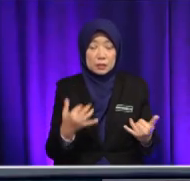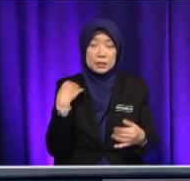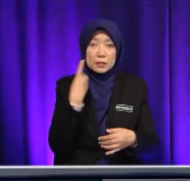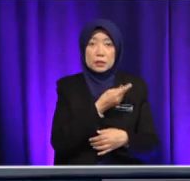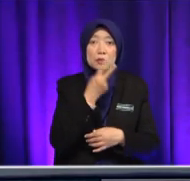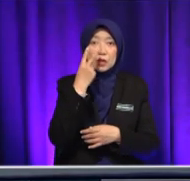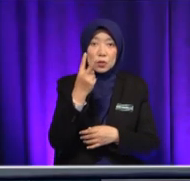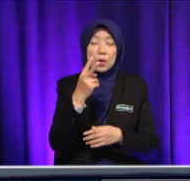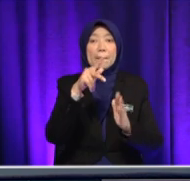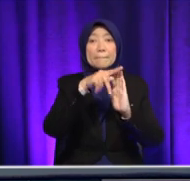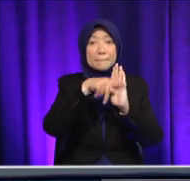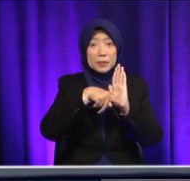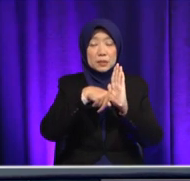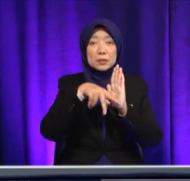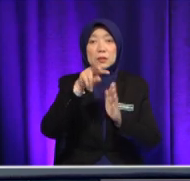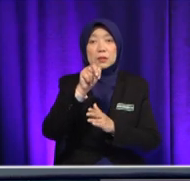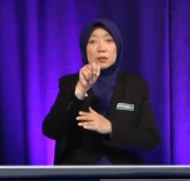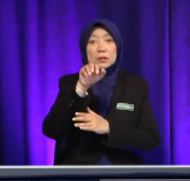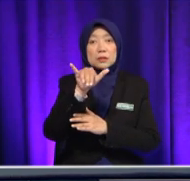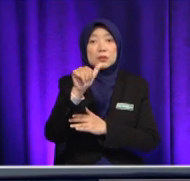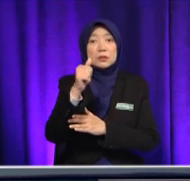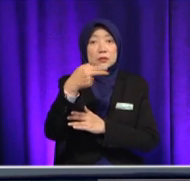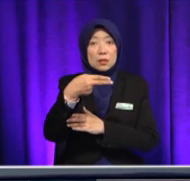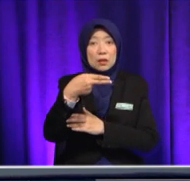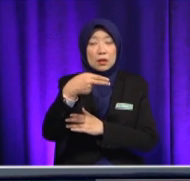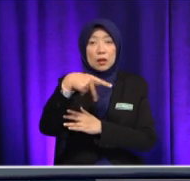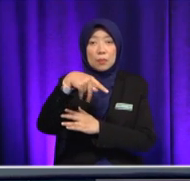Ya. Agak-agak Sean kan. Dia mesti